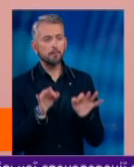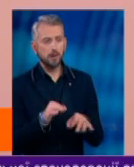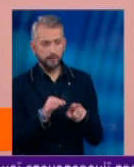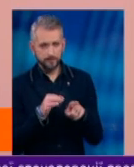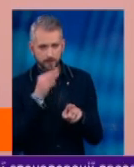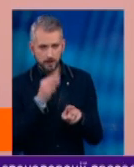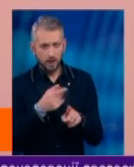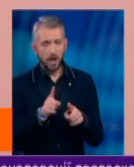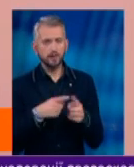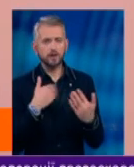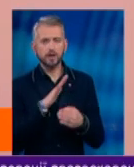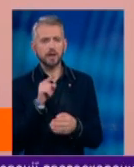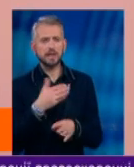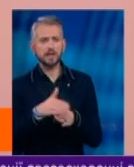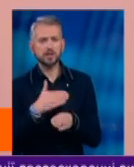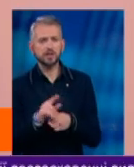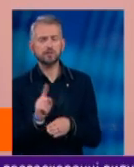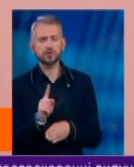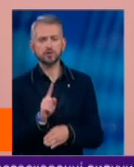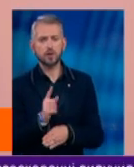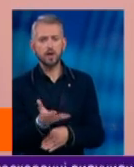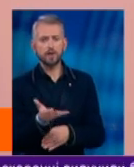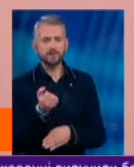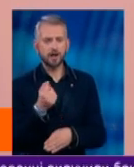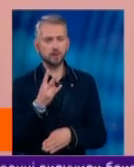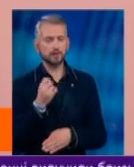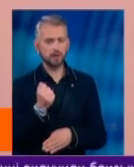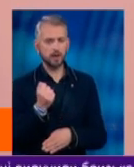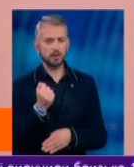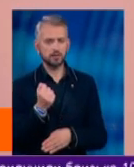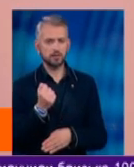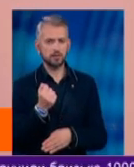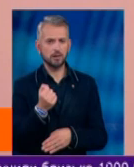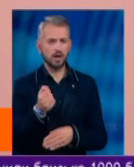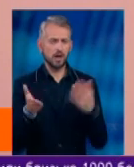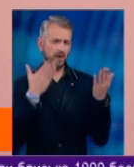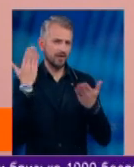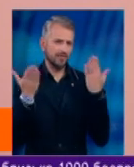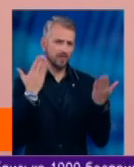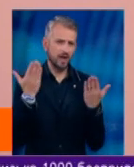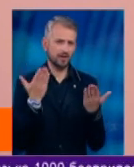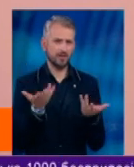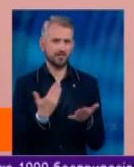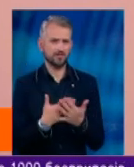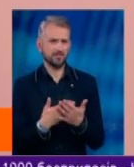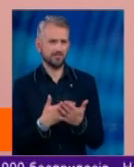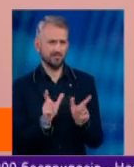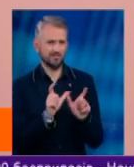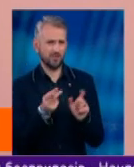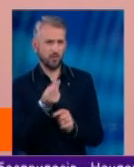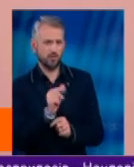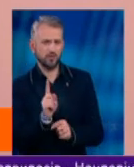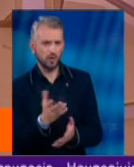это не касается тех кредитов, которые взяты на развлечения, какие-то потребительские кредиты, назовем их так. То есть